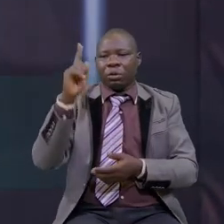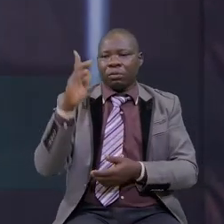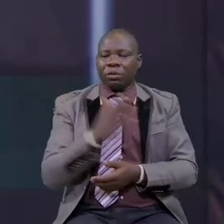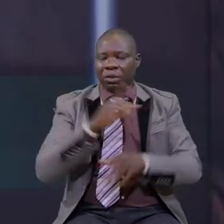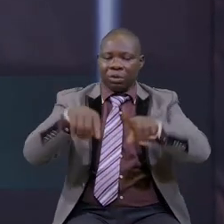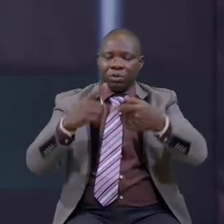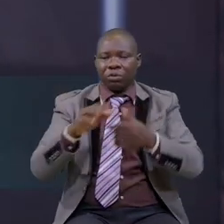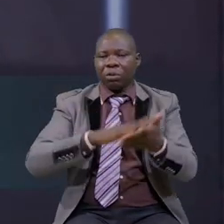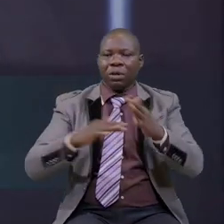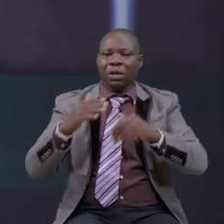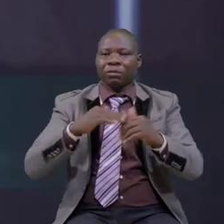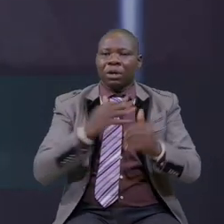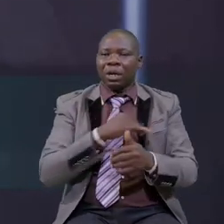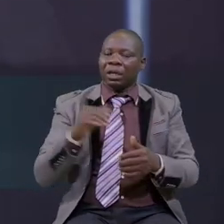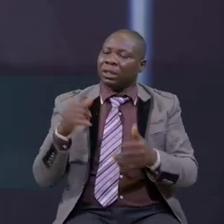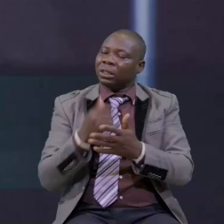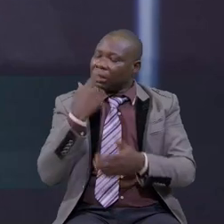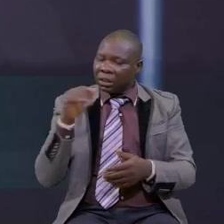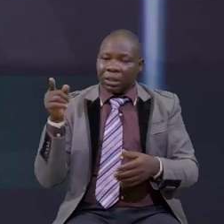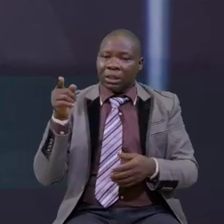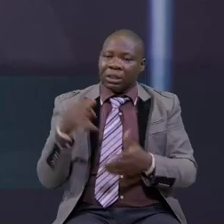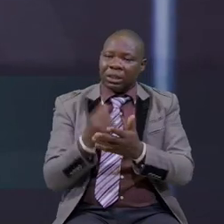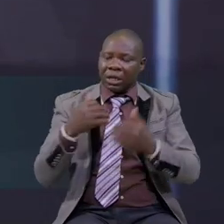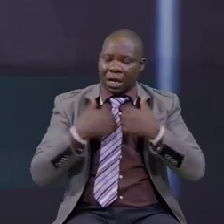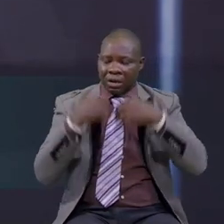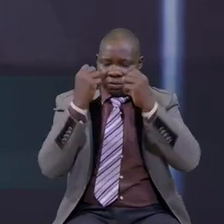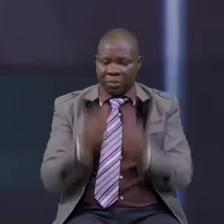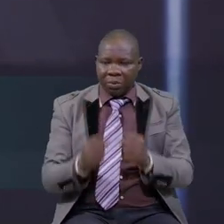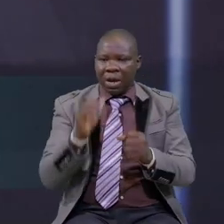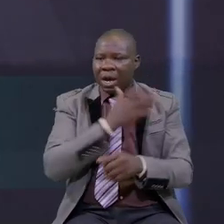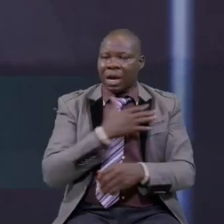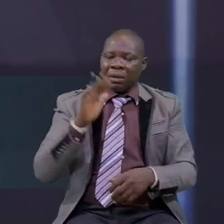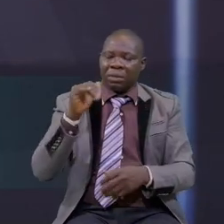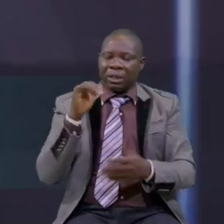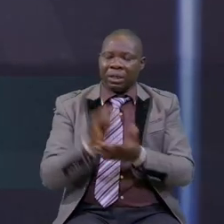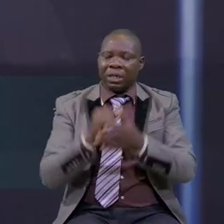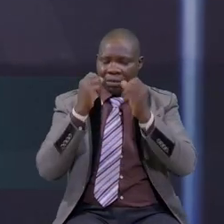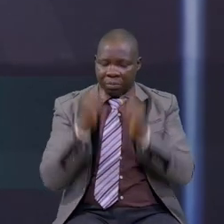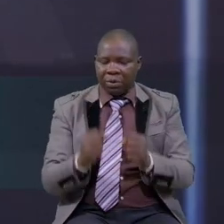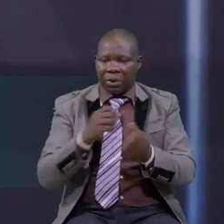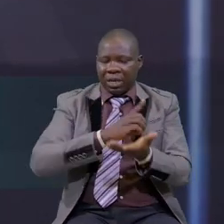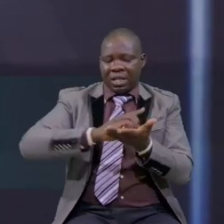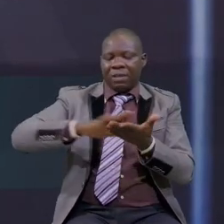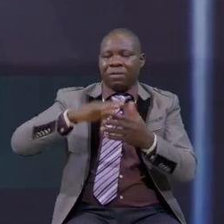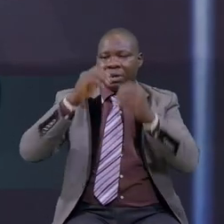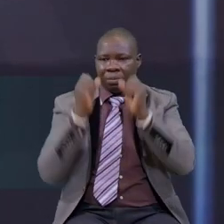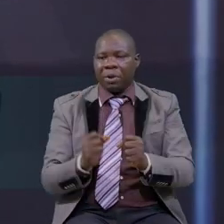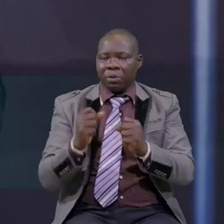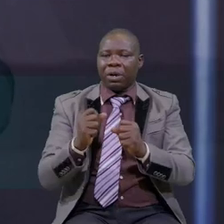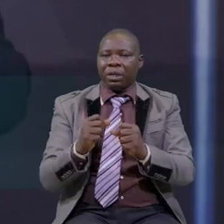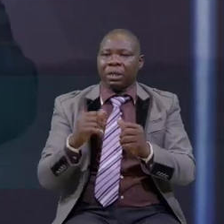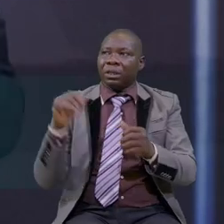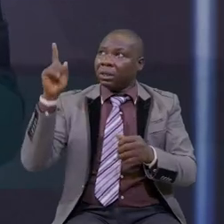dit qu'il a la puissance. Comme sa divine puissance nous a donné tout ce